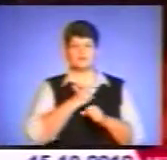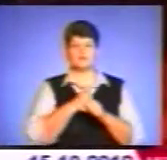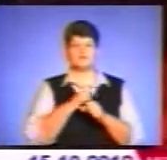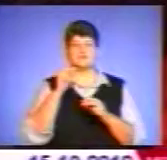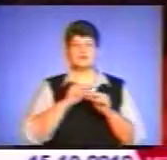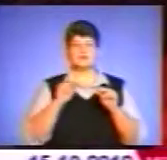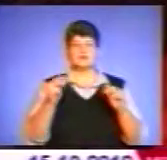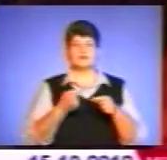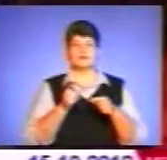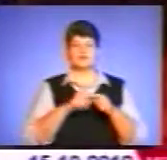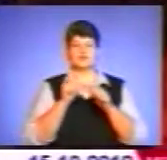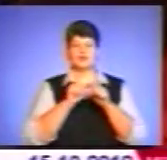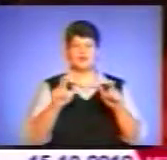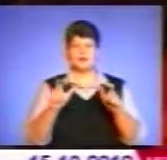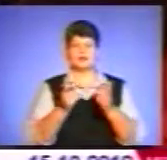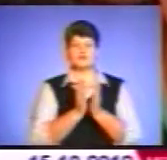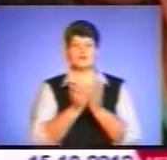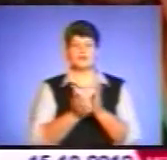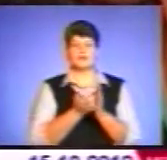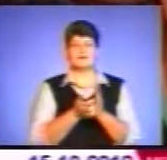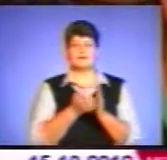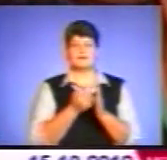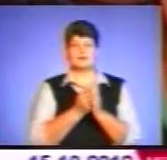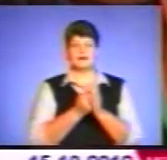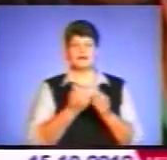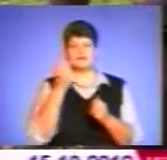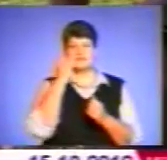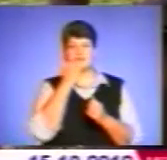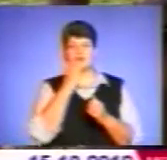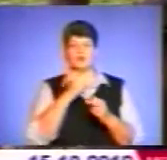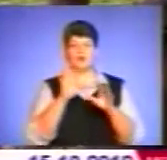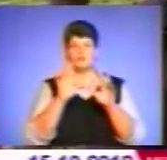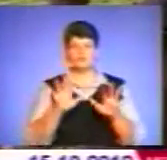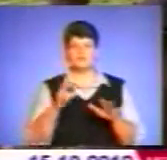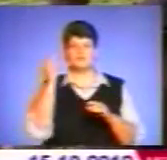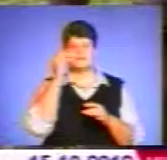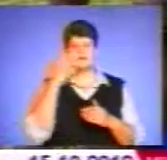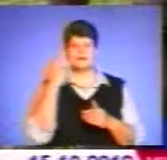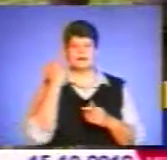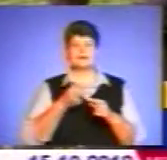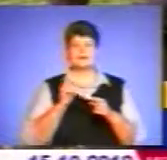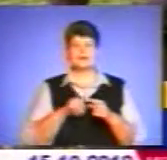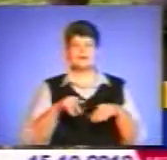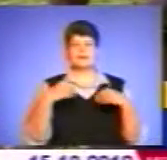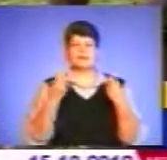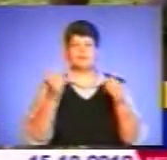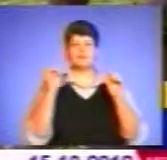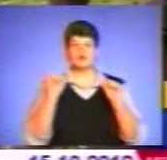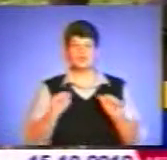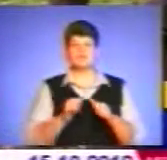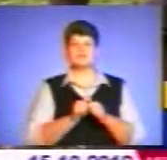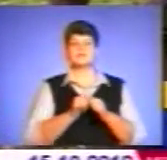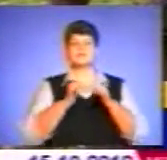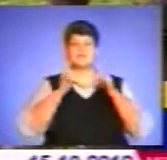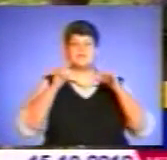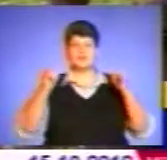Каже, підручників не вистачає, але завдяки комп'ютерам вчитися стало легше. Це дає можливість збільшувати шрифт